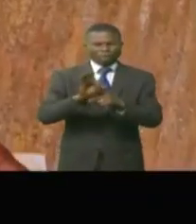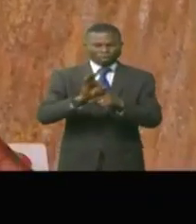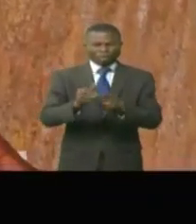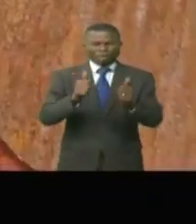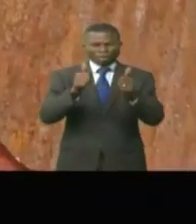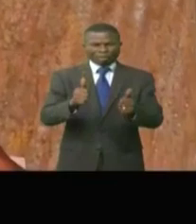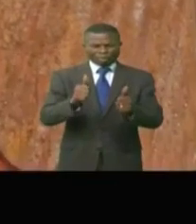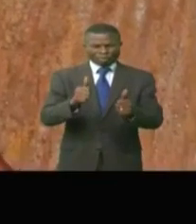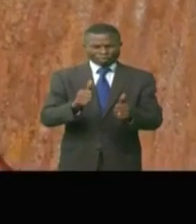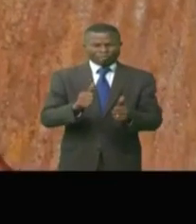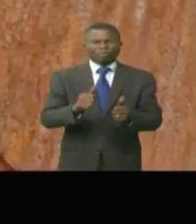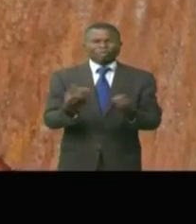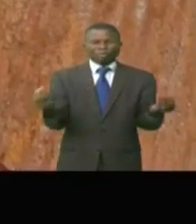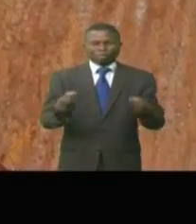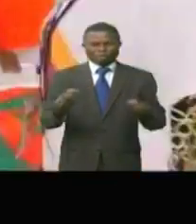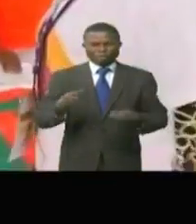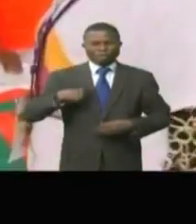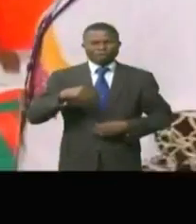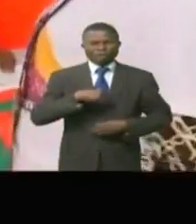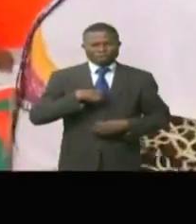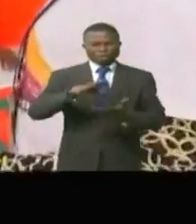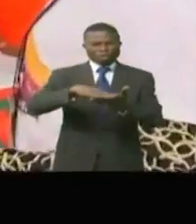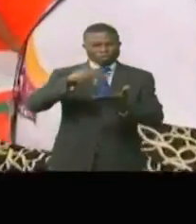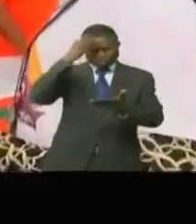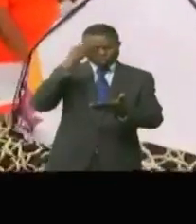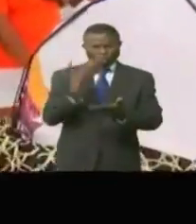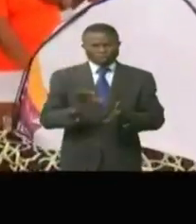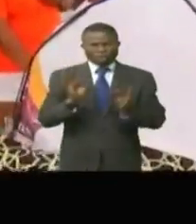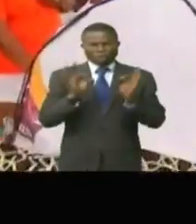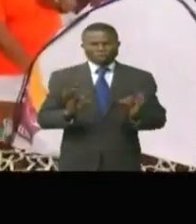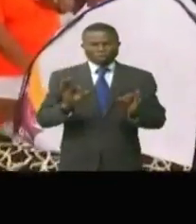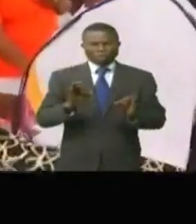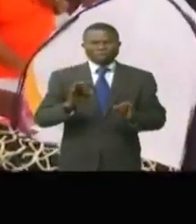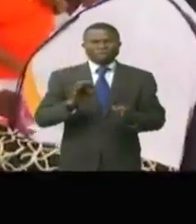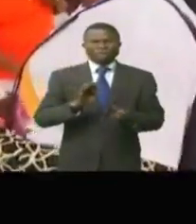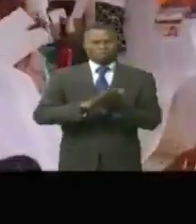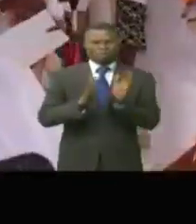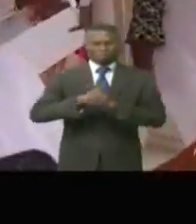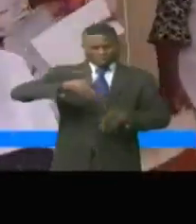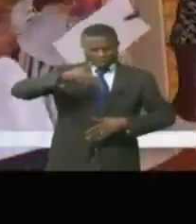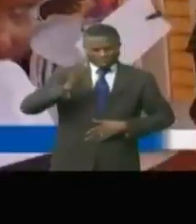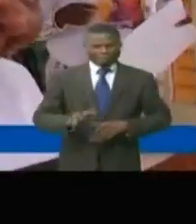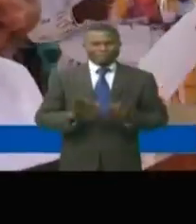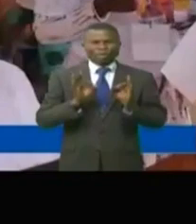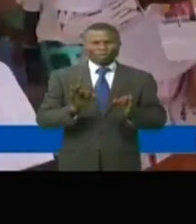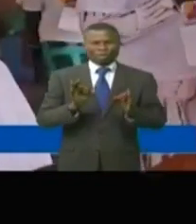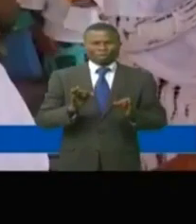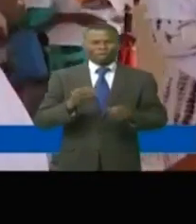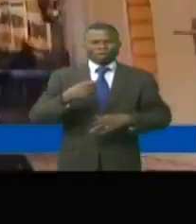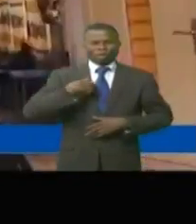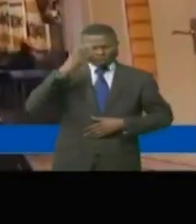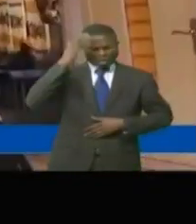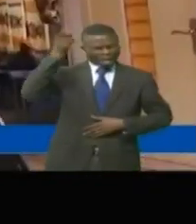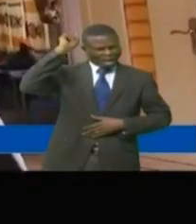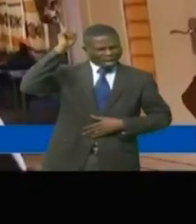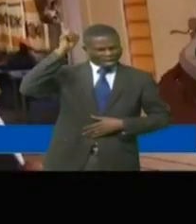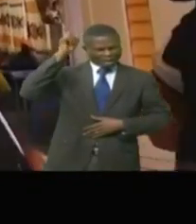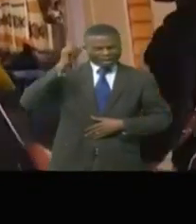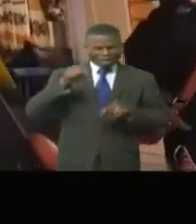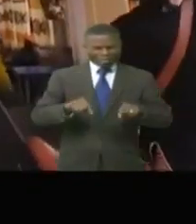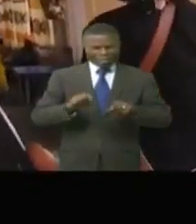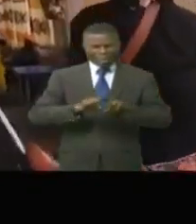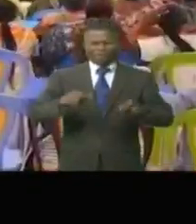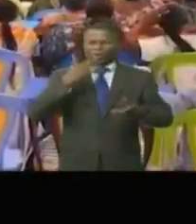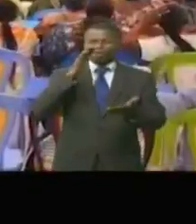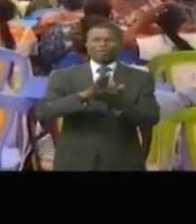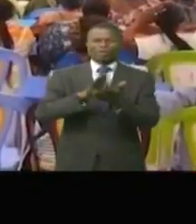C'est bien d'être formé parce qu'on apprend. Je me suis de nouveau perfectionnée sur ce que je faisais avant. Mes